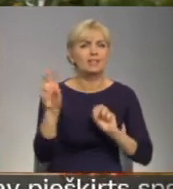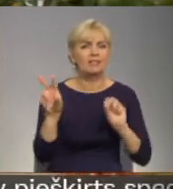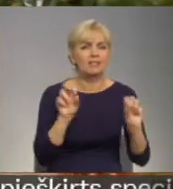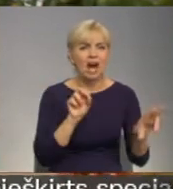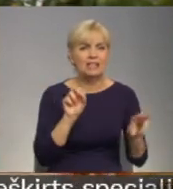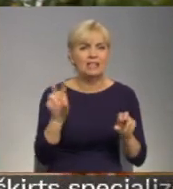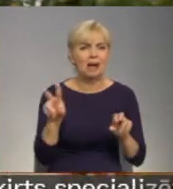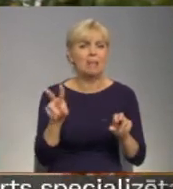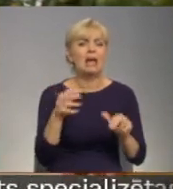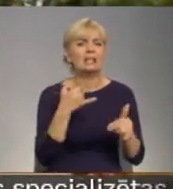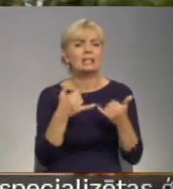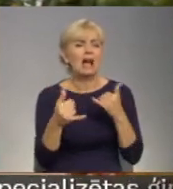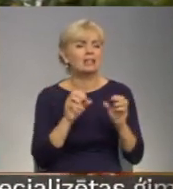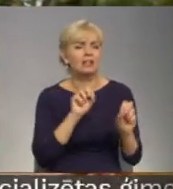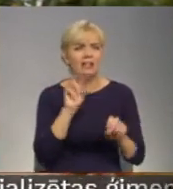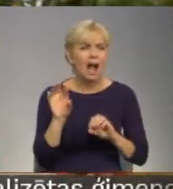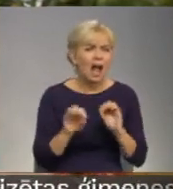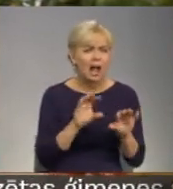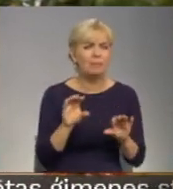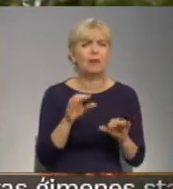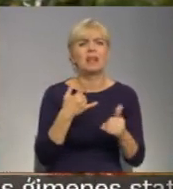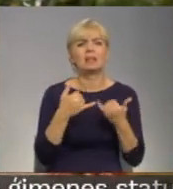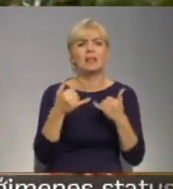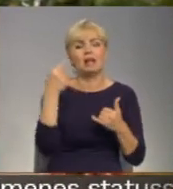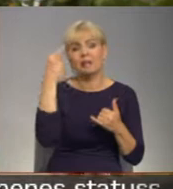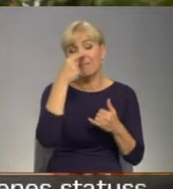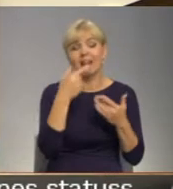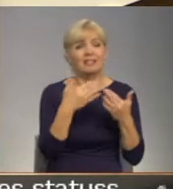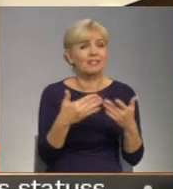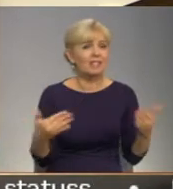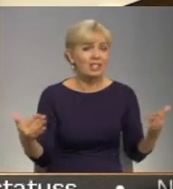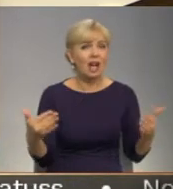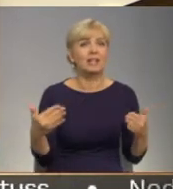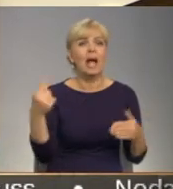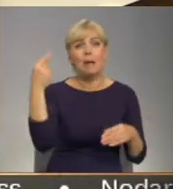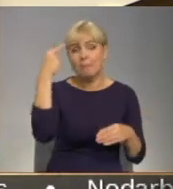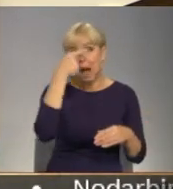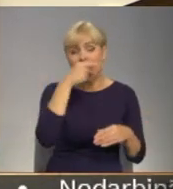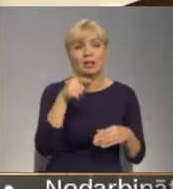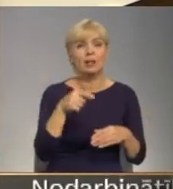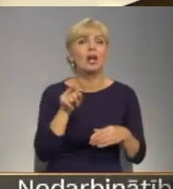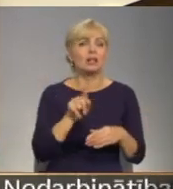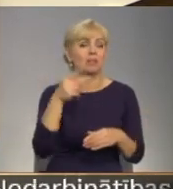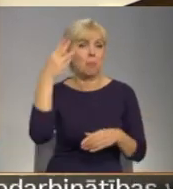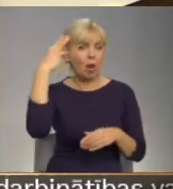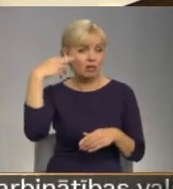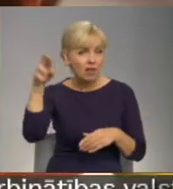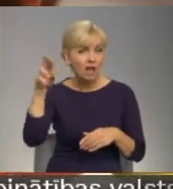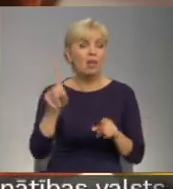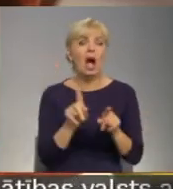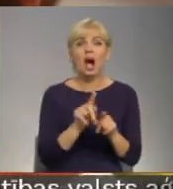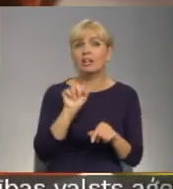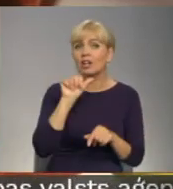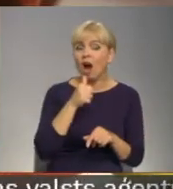zvaigznītēm vai dzelteni raibi, dzelteni melni, nu visādi šādi. Jo melnāk īstenībā, jo modernāk. Arī